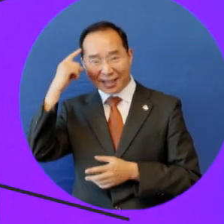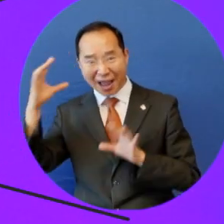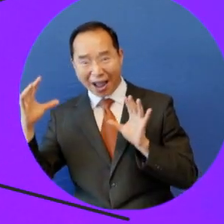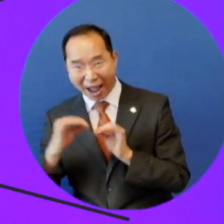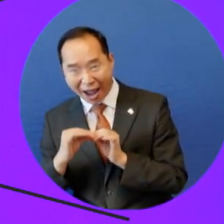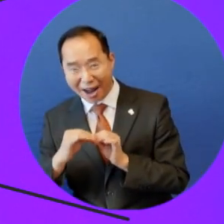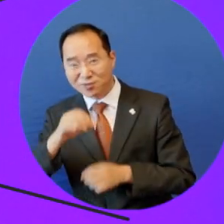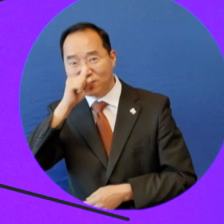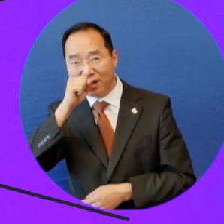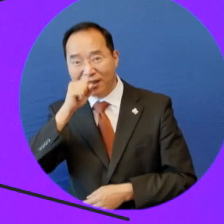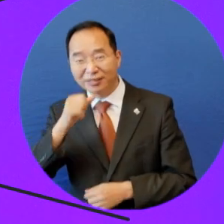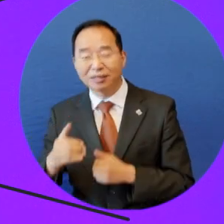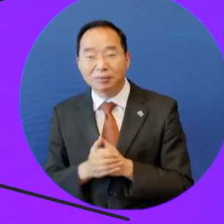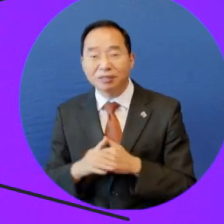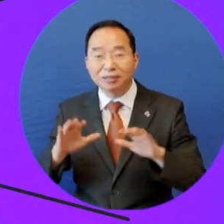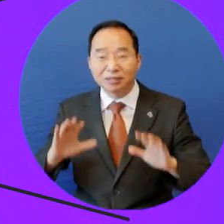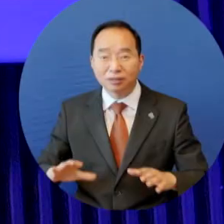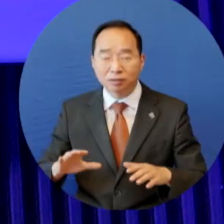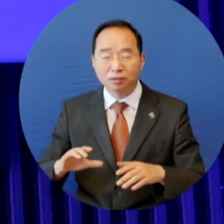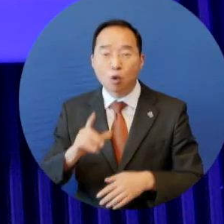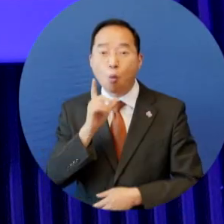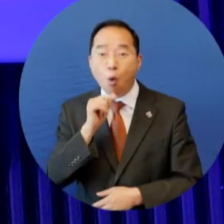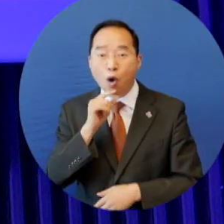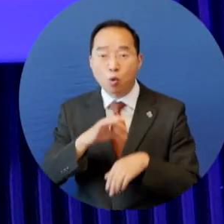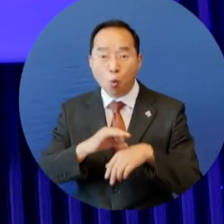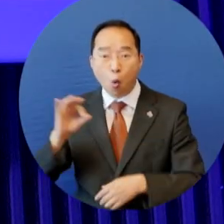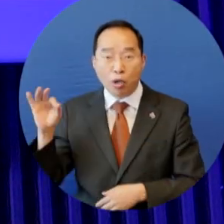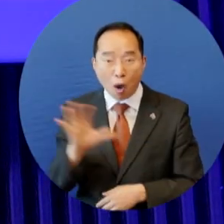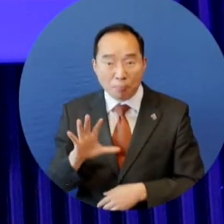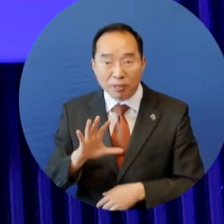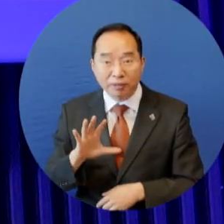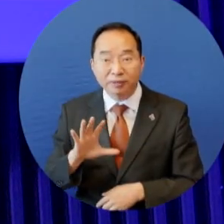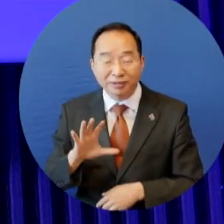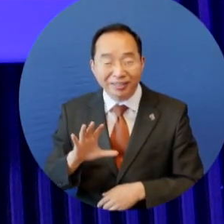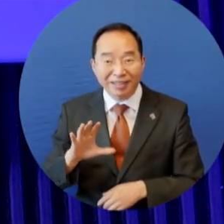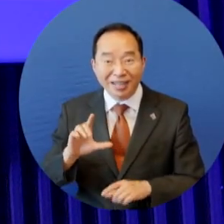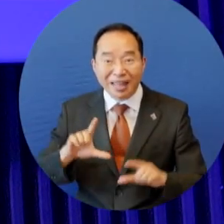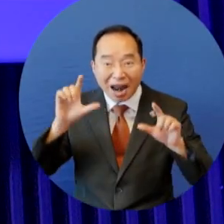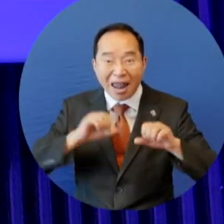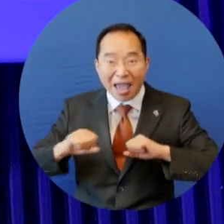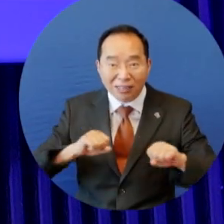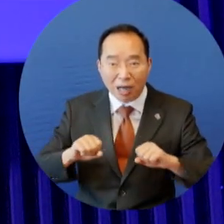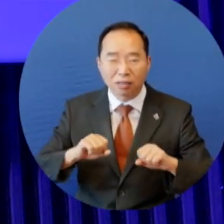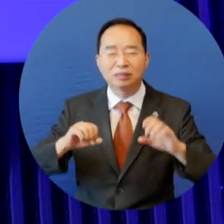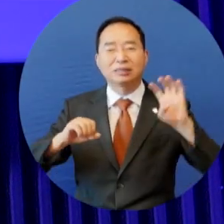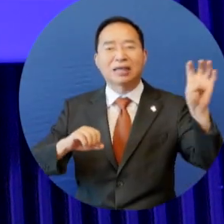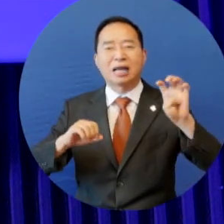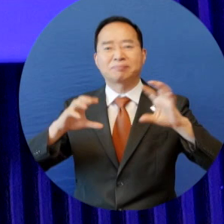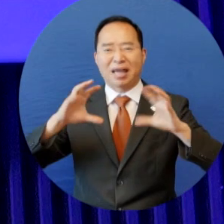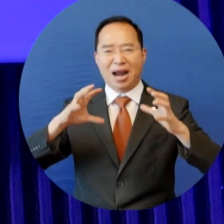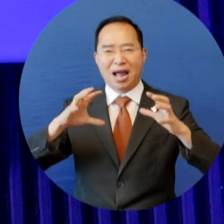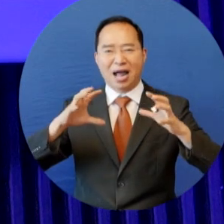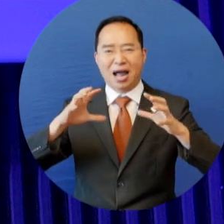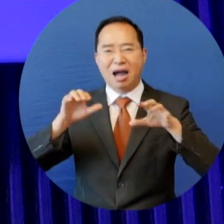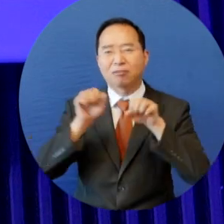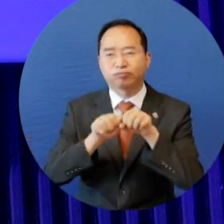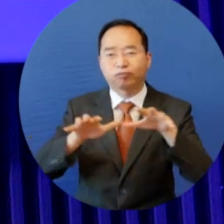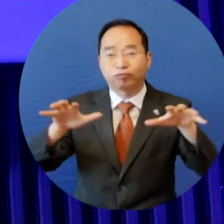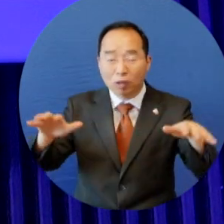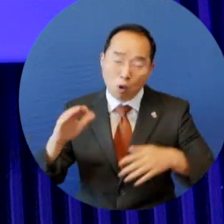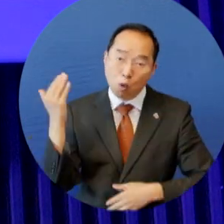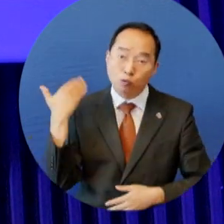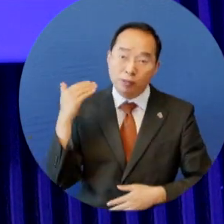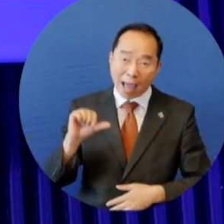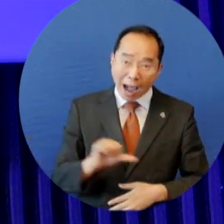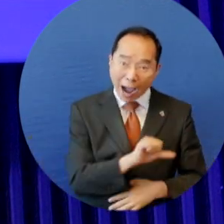가치가 통하니까 많은 것들이 통하더라고요. 현재는 고기 없는 월요일이 약 40여 개국에서 함께하고 있고요. 최근에는